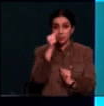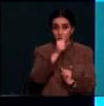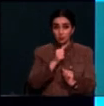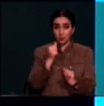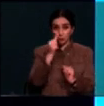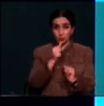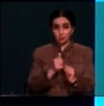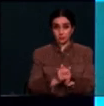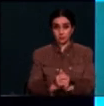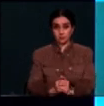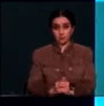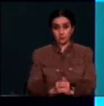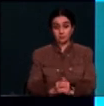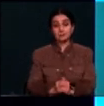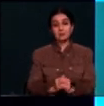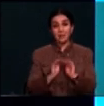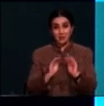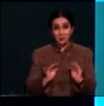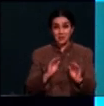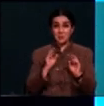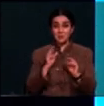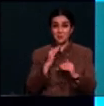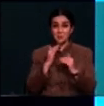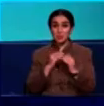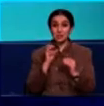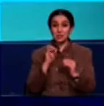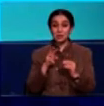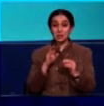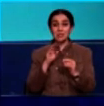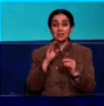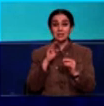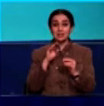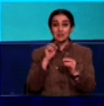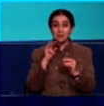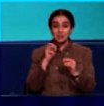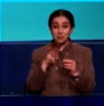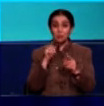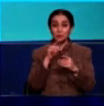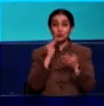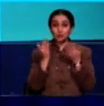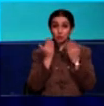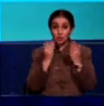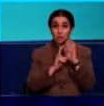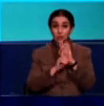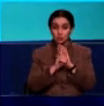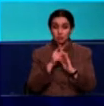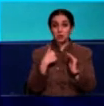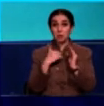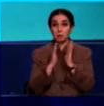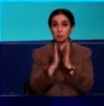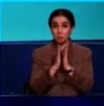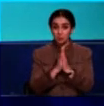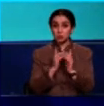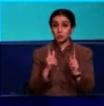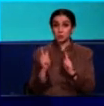1910 году. Ребята, перед тем, как приступить к чтению повести, я бы вас попросила, чтобы